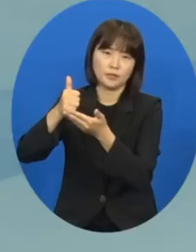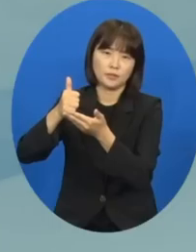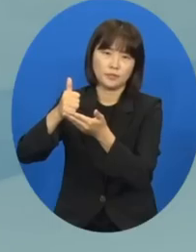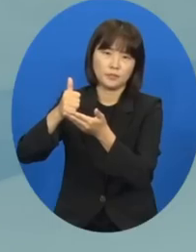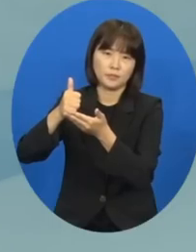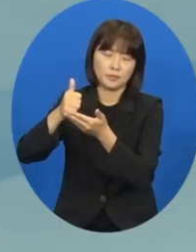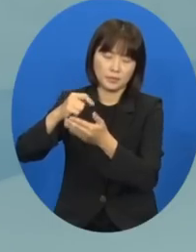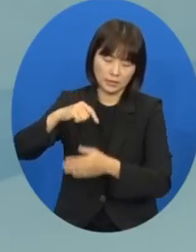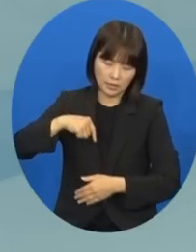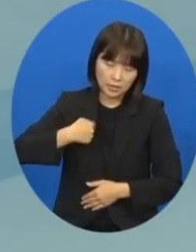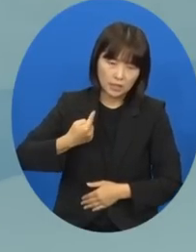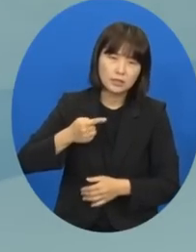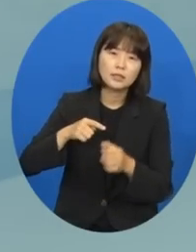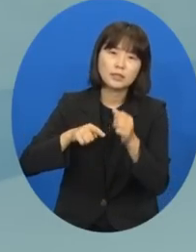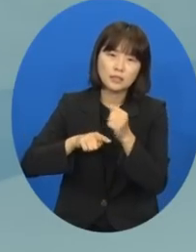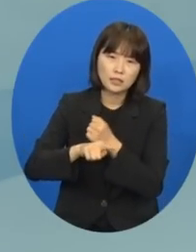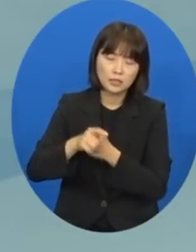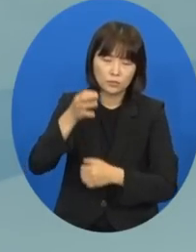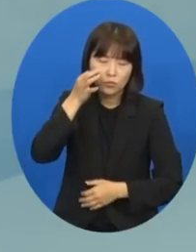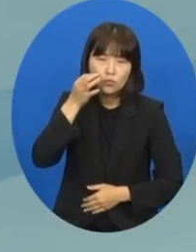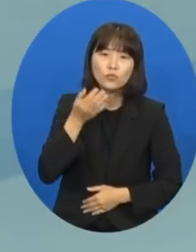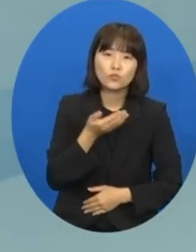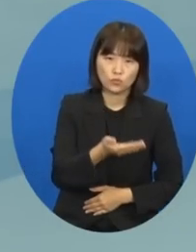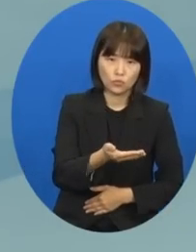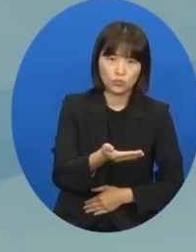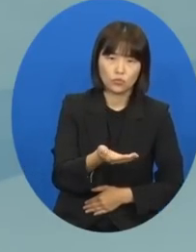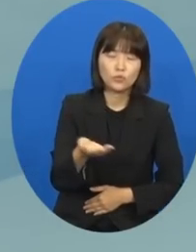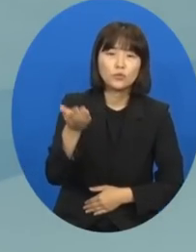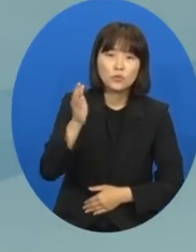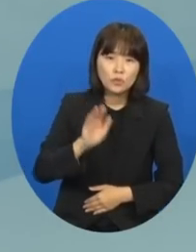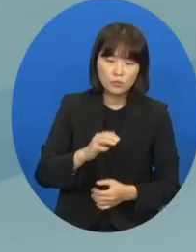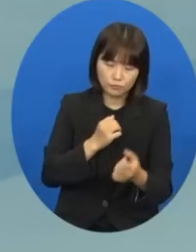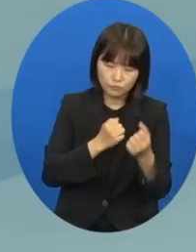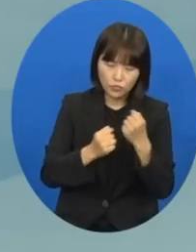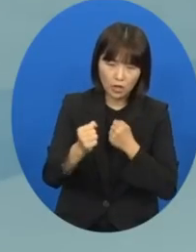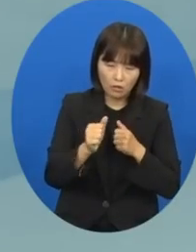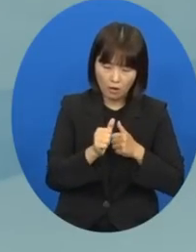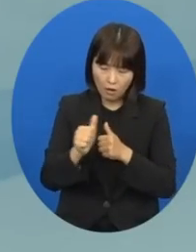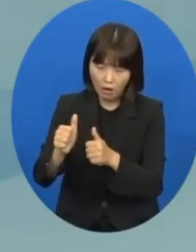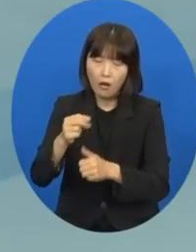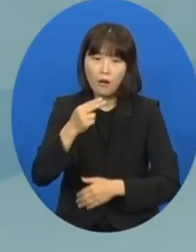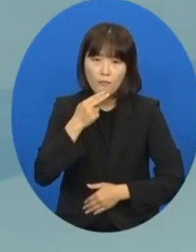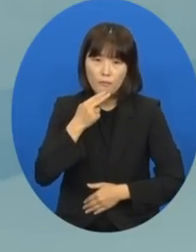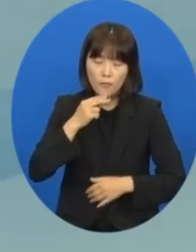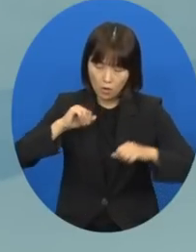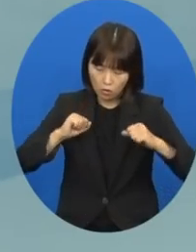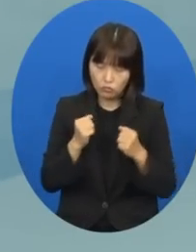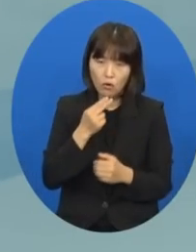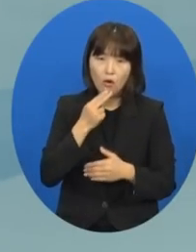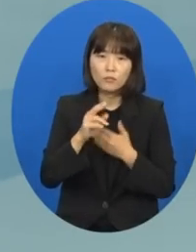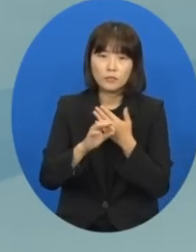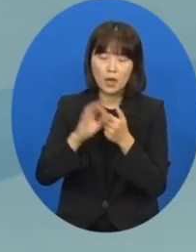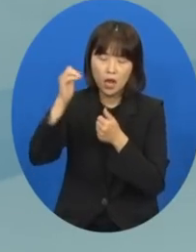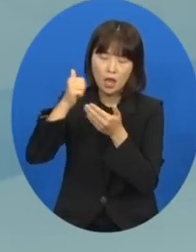자신의 뜻을 보이시고 했는데도 불구하고 따르지 않으면요, 하나님은 말씀하지